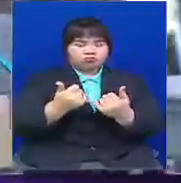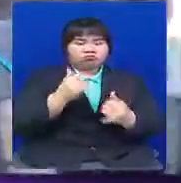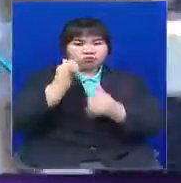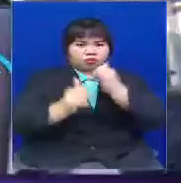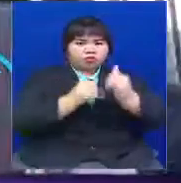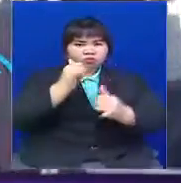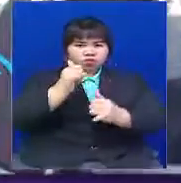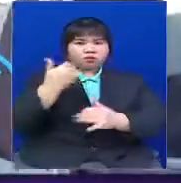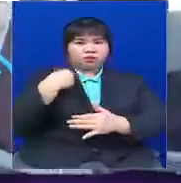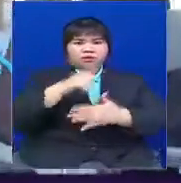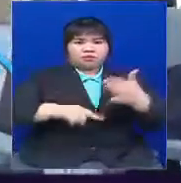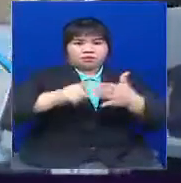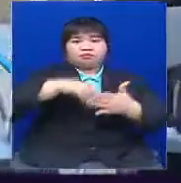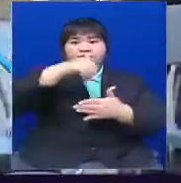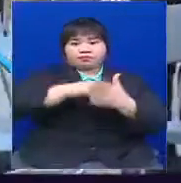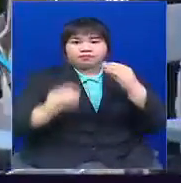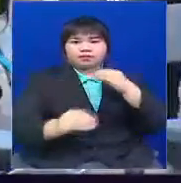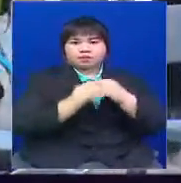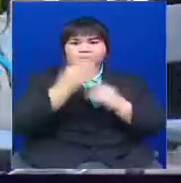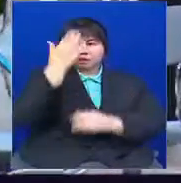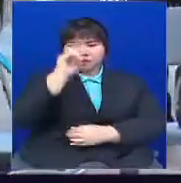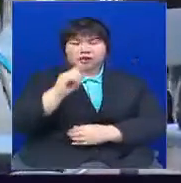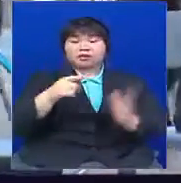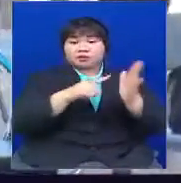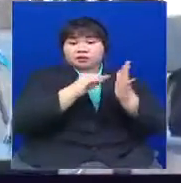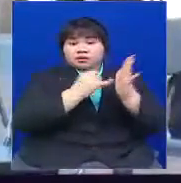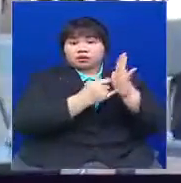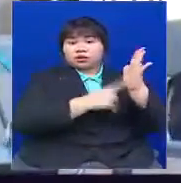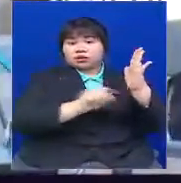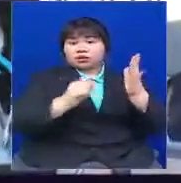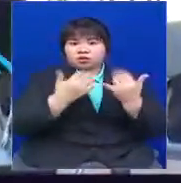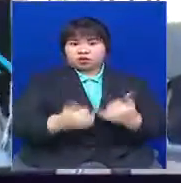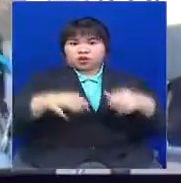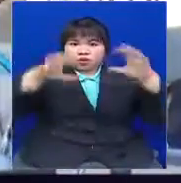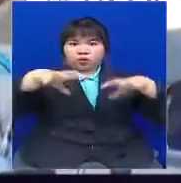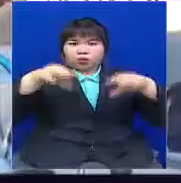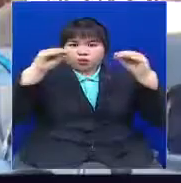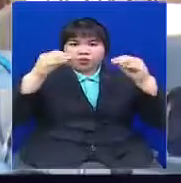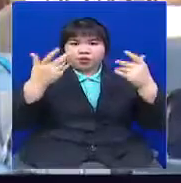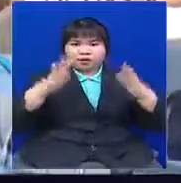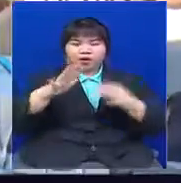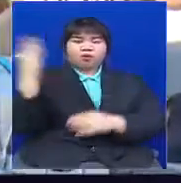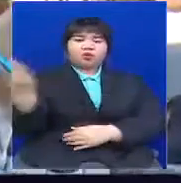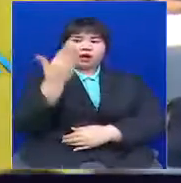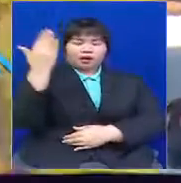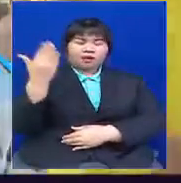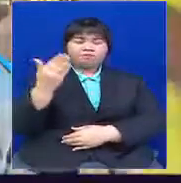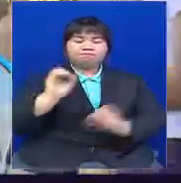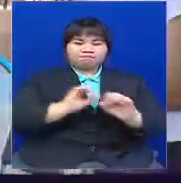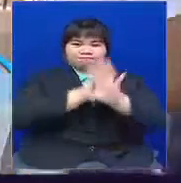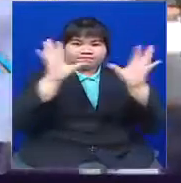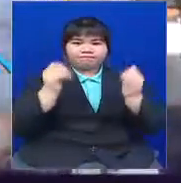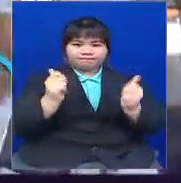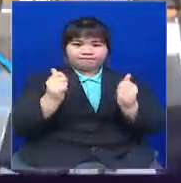เดินทางออกมาใช้สิทธิ์เพิ่มมากขึ้นเนื่องจากบรรยากาศที่จังหวัดสมุทรปราการในขณะนี้ฝนก็ได้หยุดตกลงไปแล้วและอากาศค่อนข้างที่จะปลอดโปร่ง